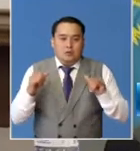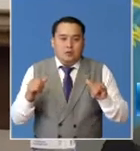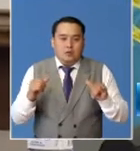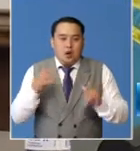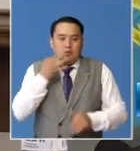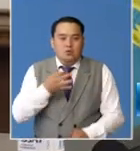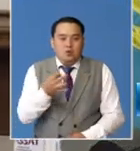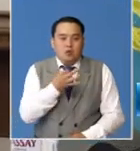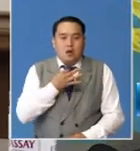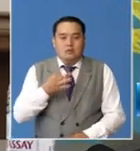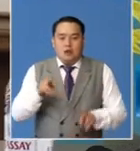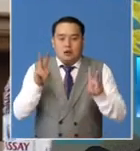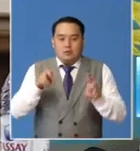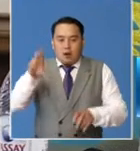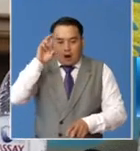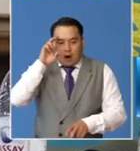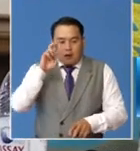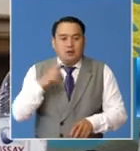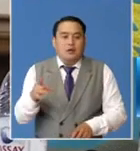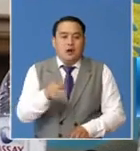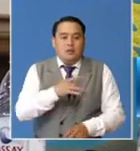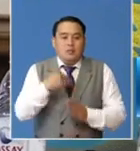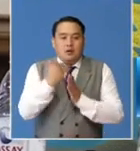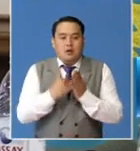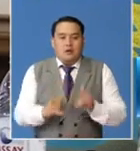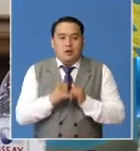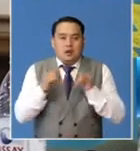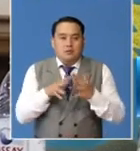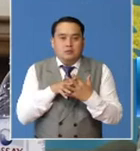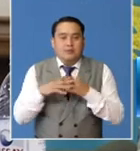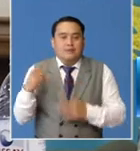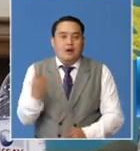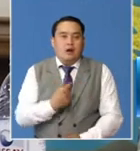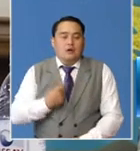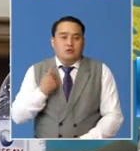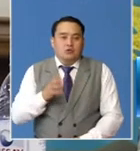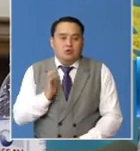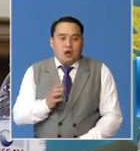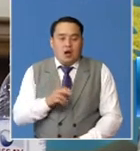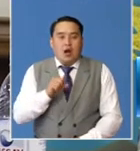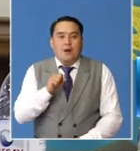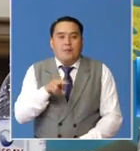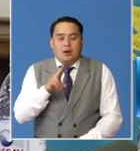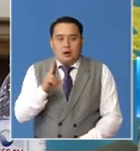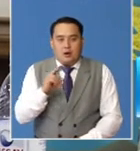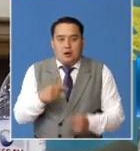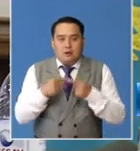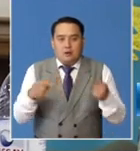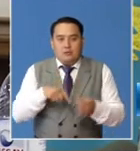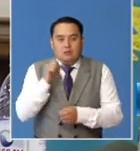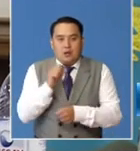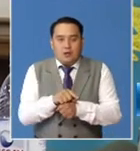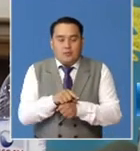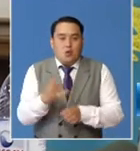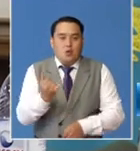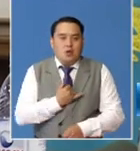В Алматинской области в рамках государственных и региональных программ развития сельского хозяйства и в частности АПК выполняются различные задачи.